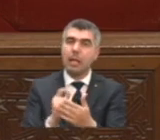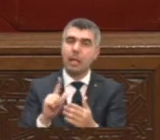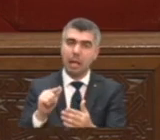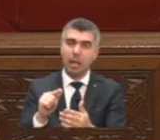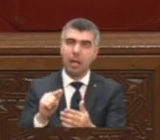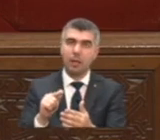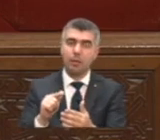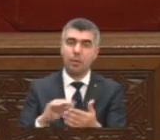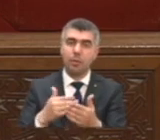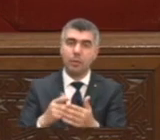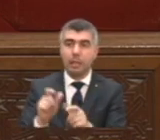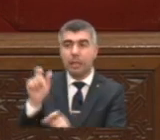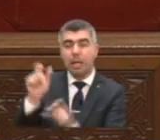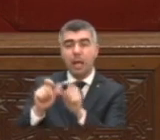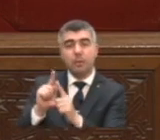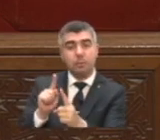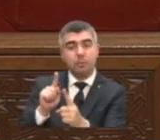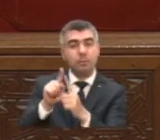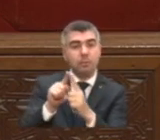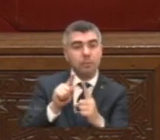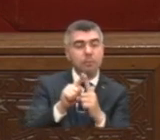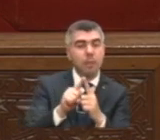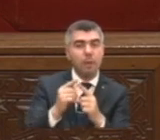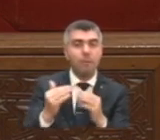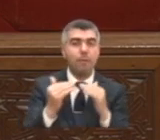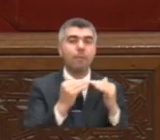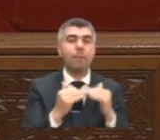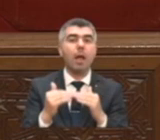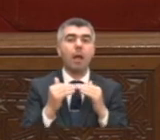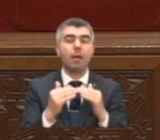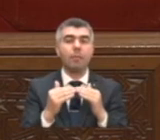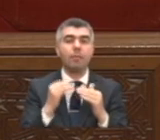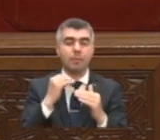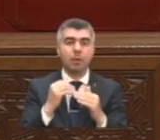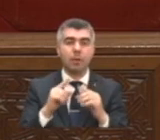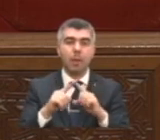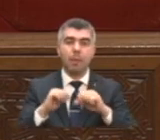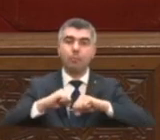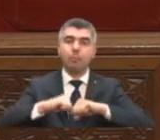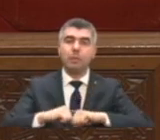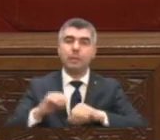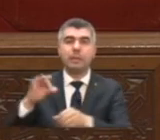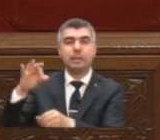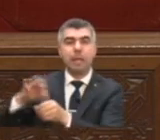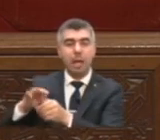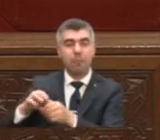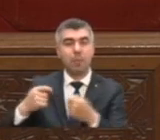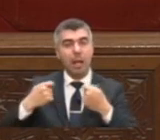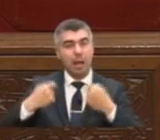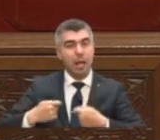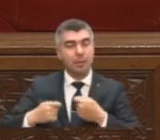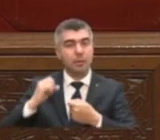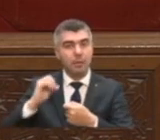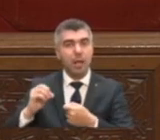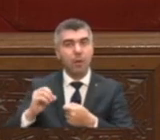هما المستهدفين الاخرين اللي اتفقوا عليهم داخل المجلس الجماعي؟ وفي الحقيقه رئاسه المجلس الجماعي